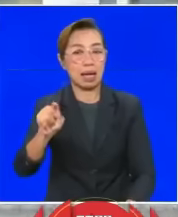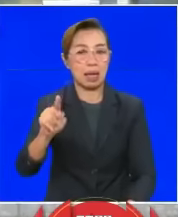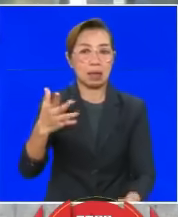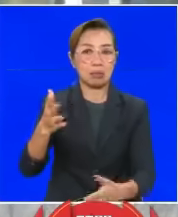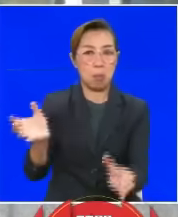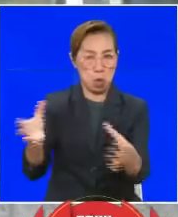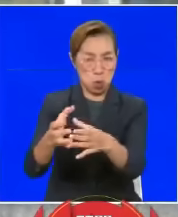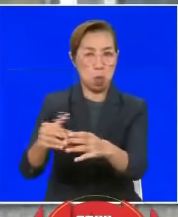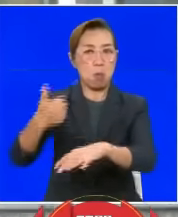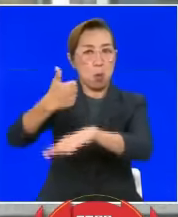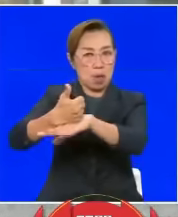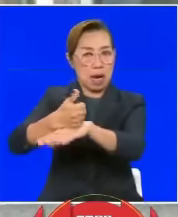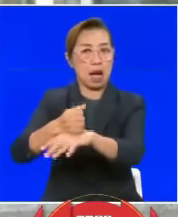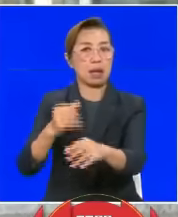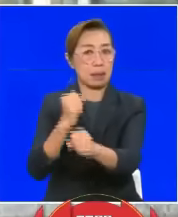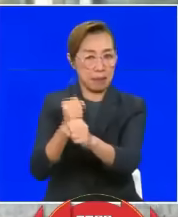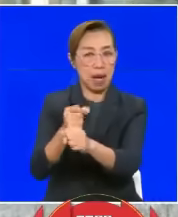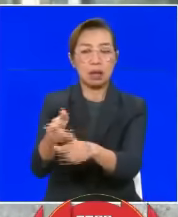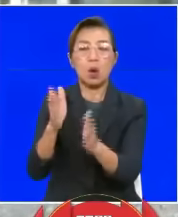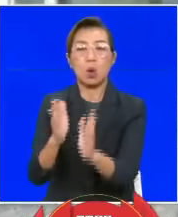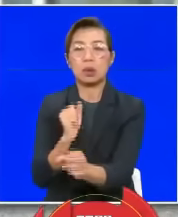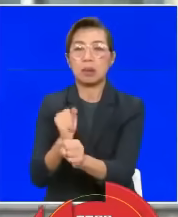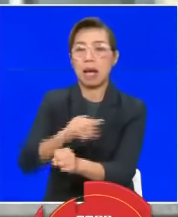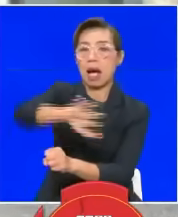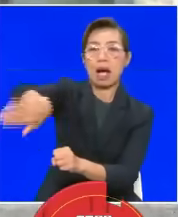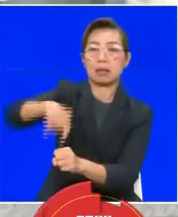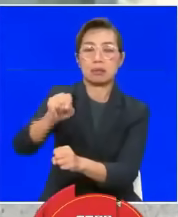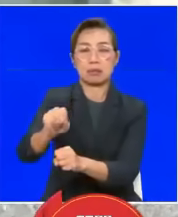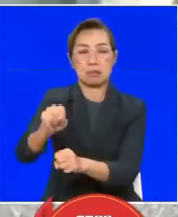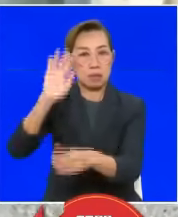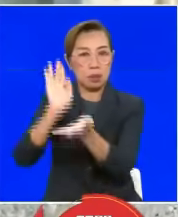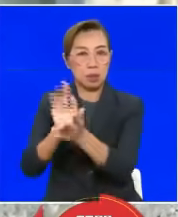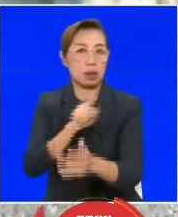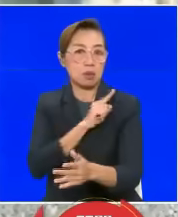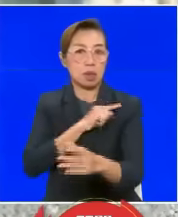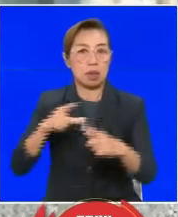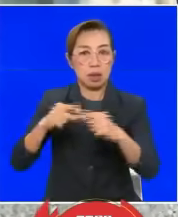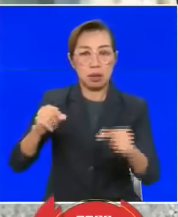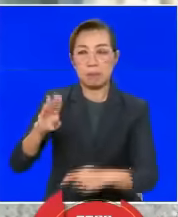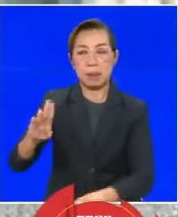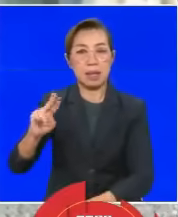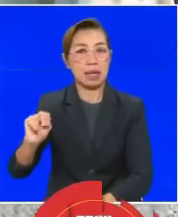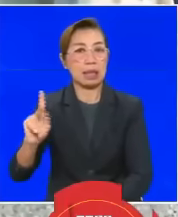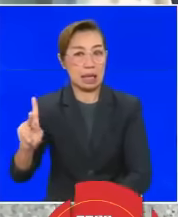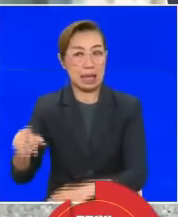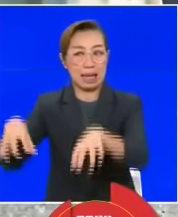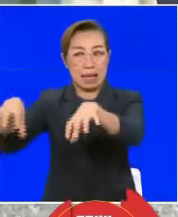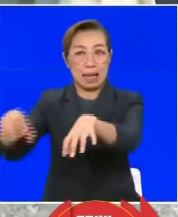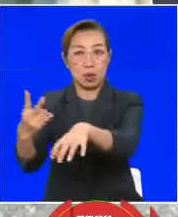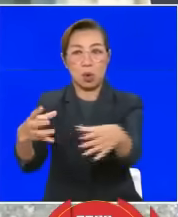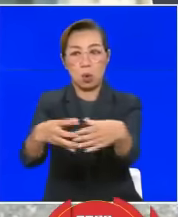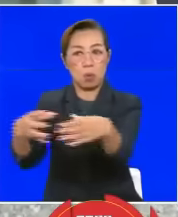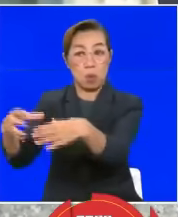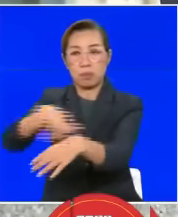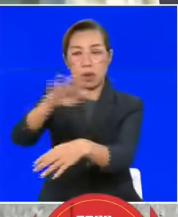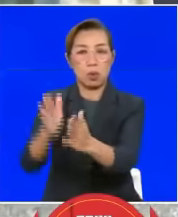คณะและคณะพนักงานสอบสวนของกองบัญชาการตำรวจตรจนครบาลในชุดทำคดีเว็บพนัน bnkมาสเตอรในพื้นที่สนเตาปูนทั้ง